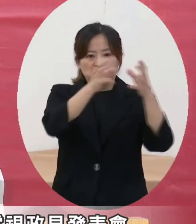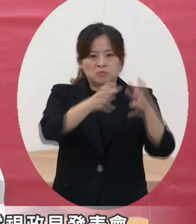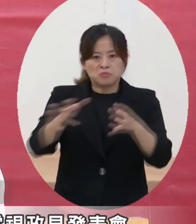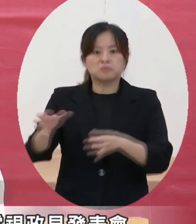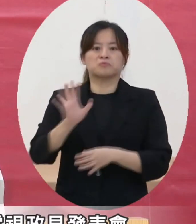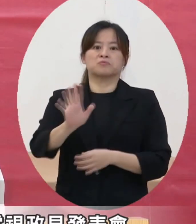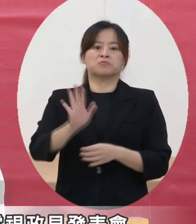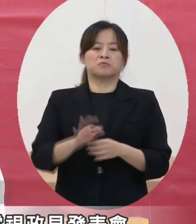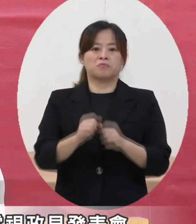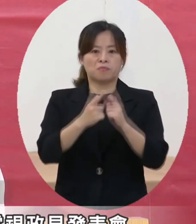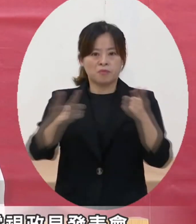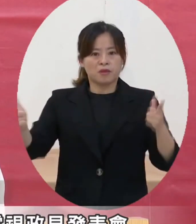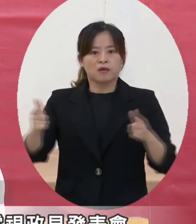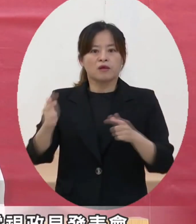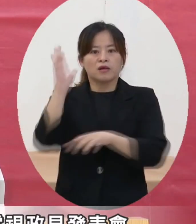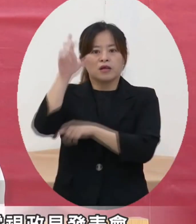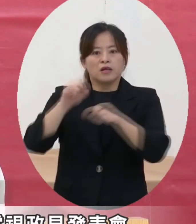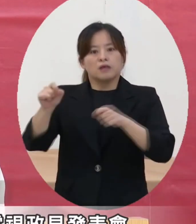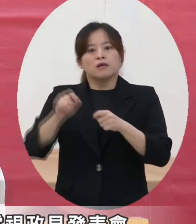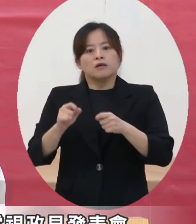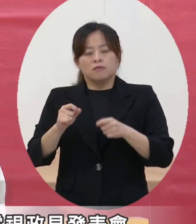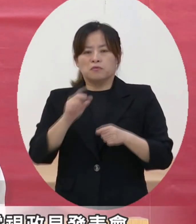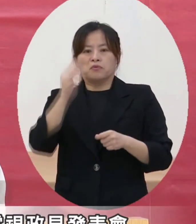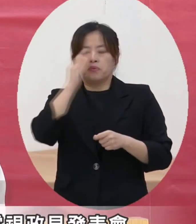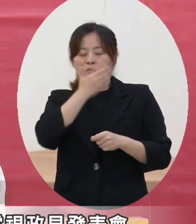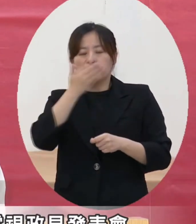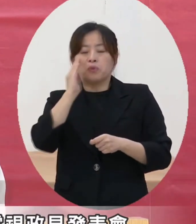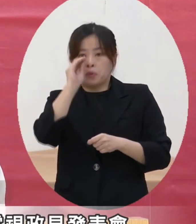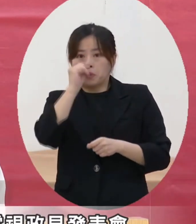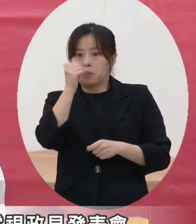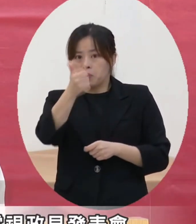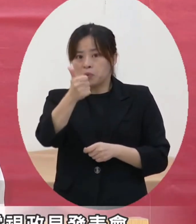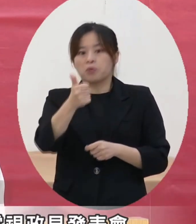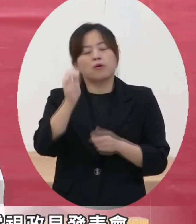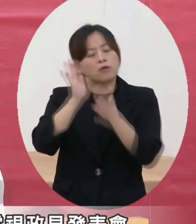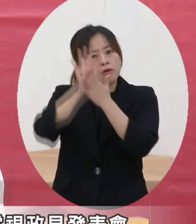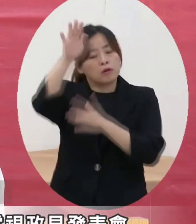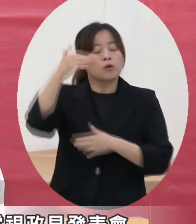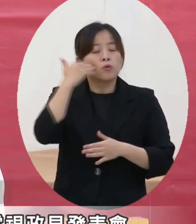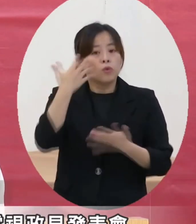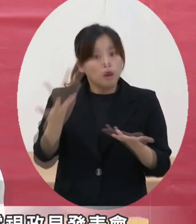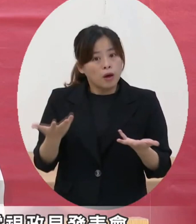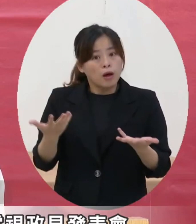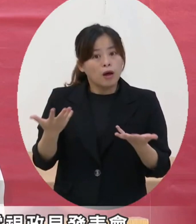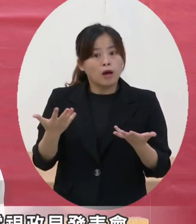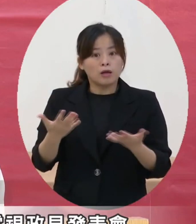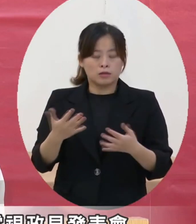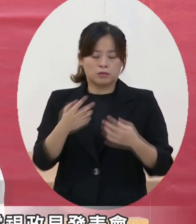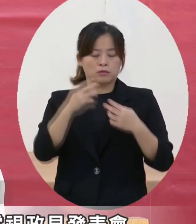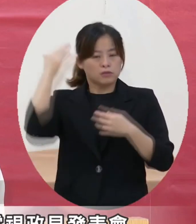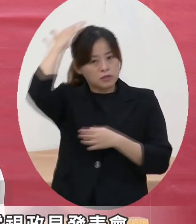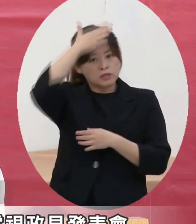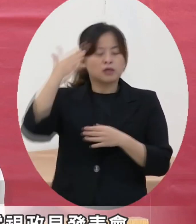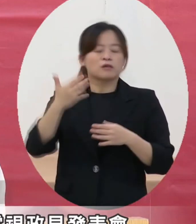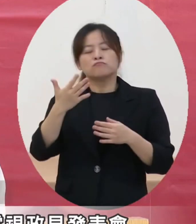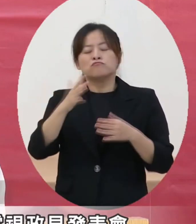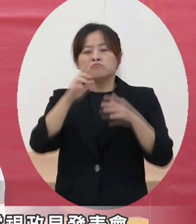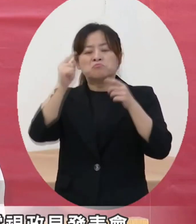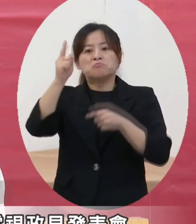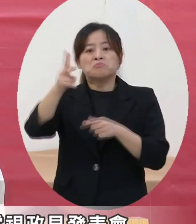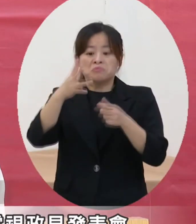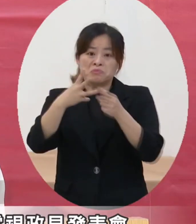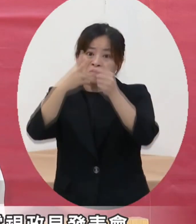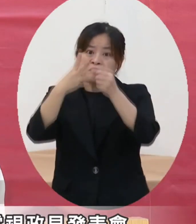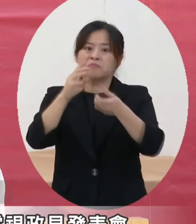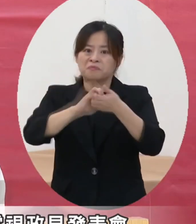也给予他各种的这个政策的这个优惠性。那我想，未来如果是这个郑文灿市长继续担第三任，